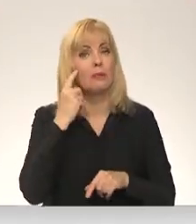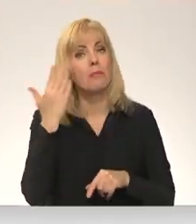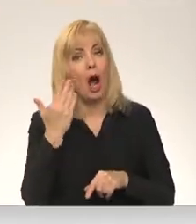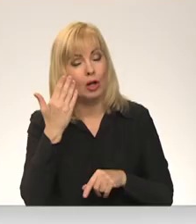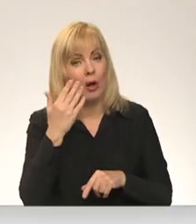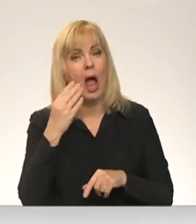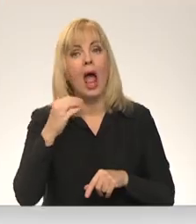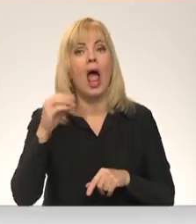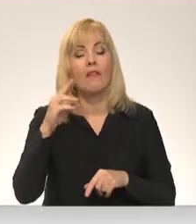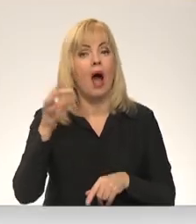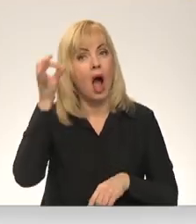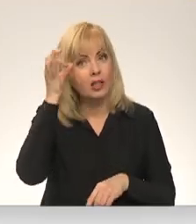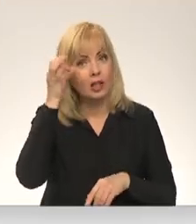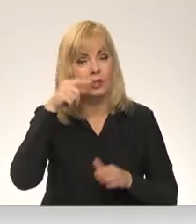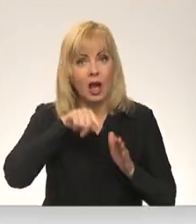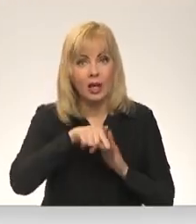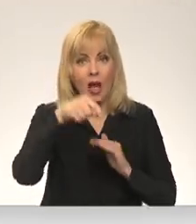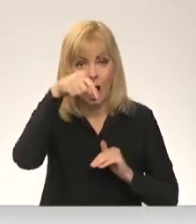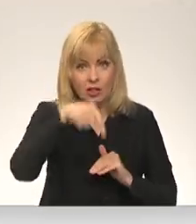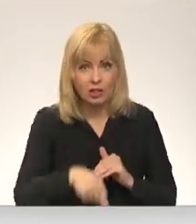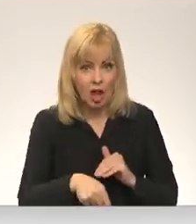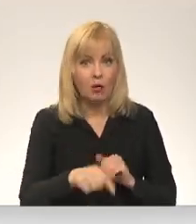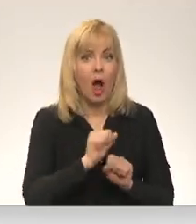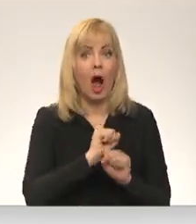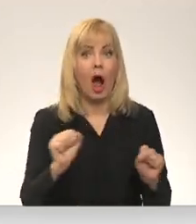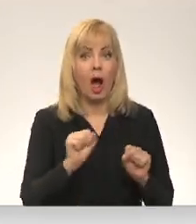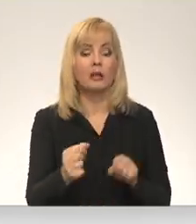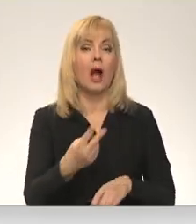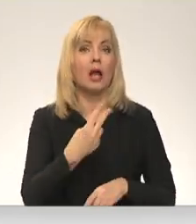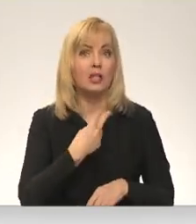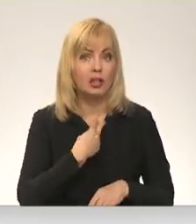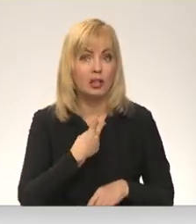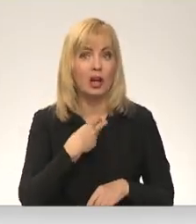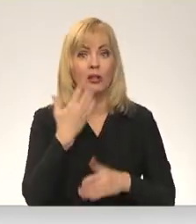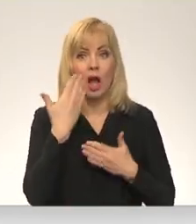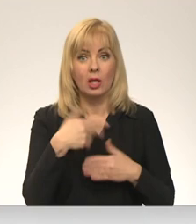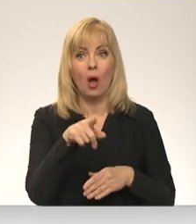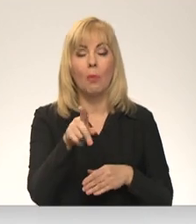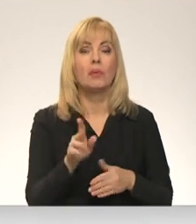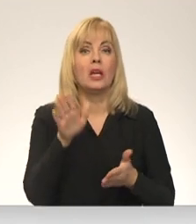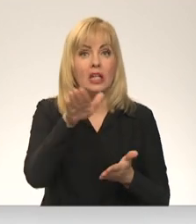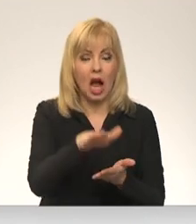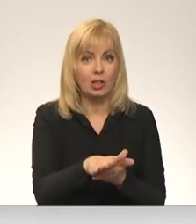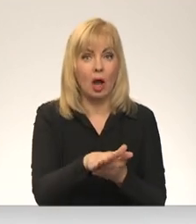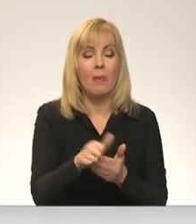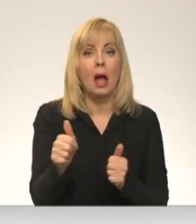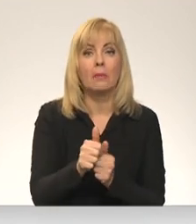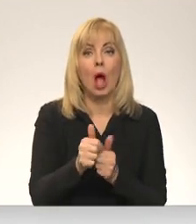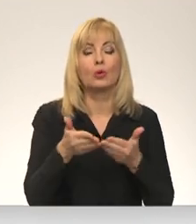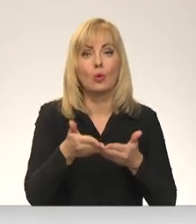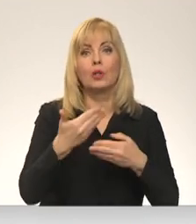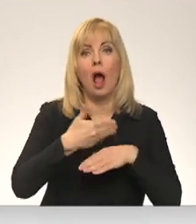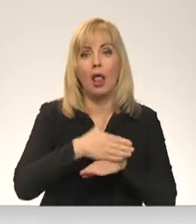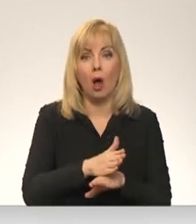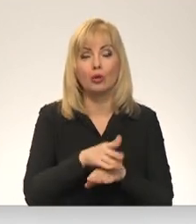Eva Fritsberga atceras, ka dziļums parādījies neierasti ātri. Vēlāk izrādījās, ka viņas jau bija iekāpušas blakus vrakam